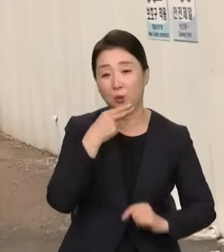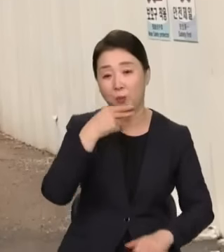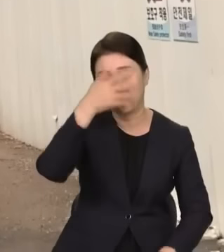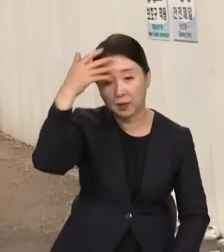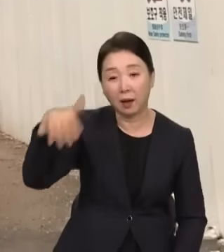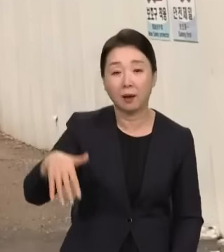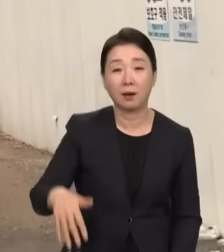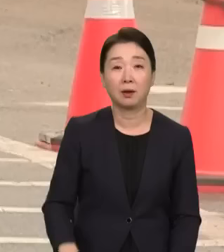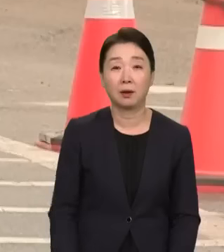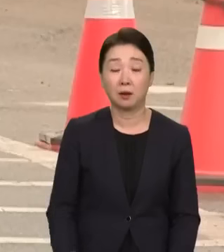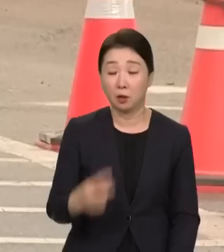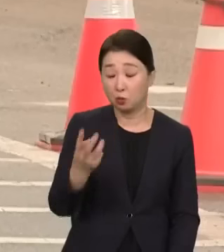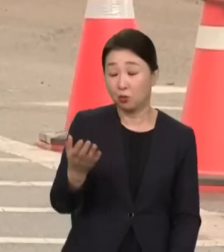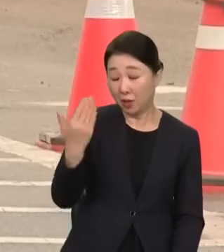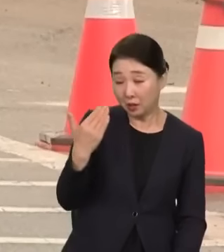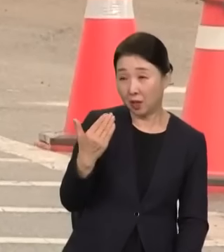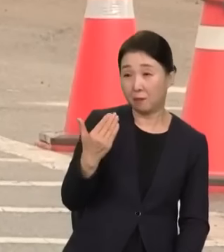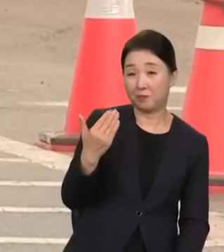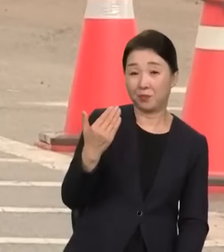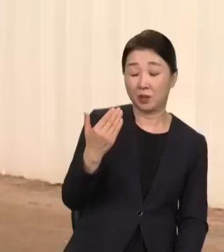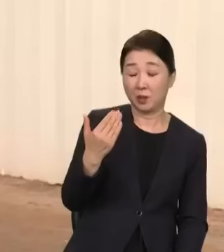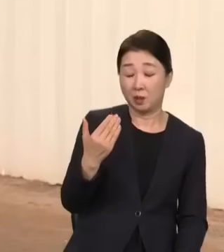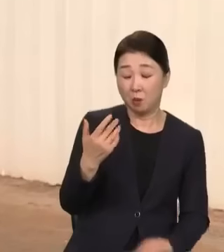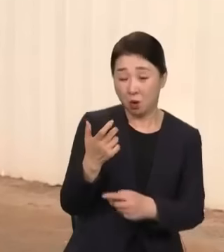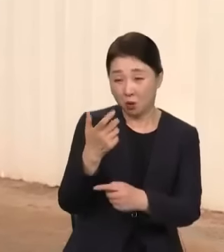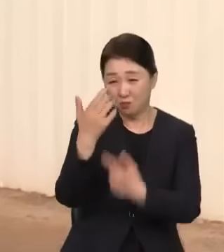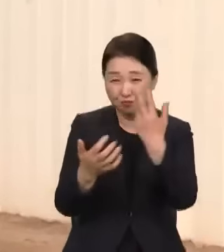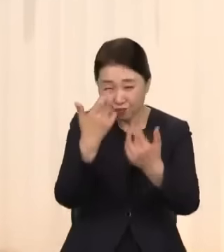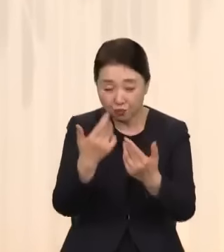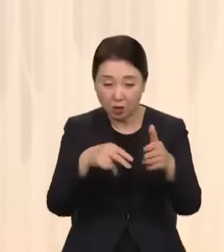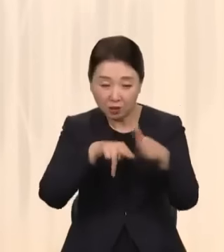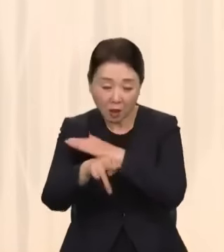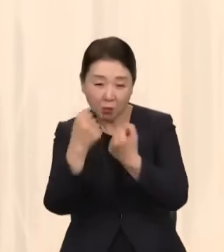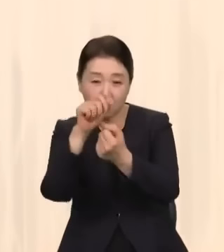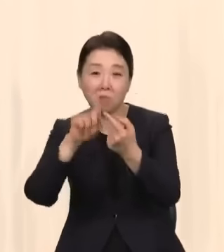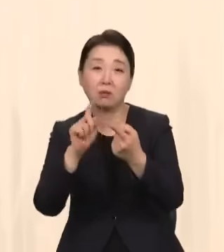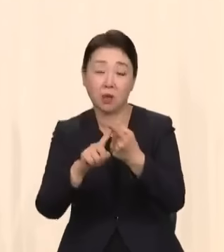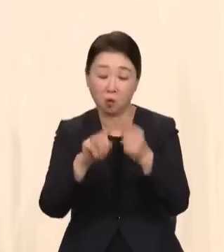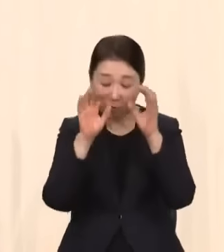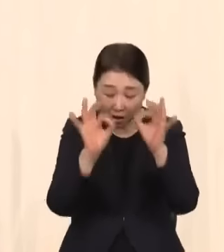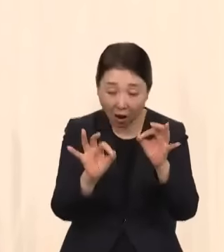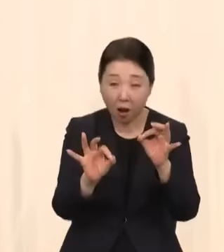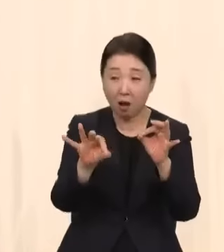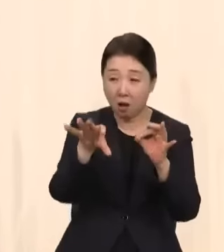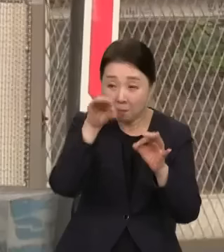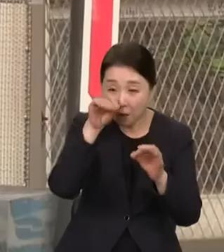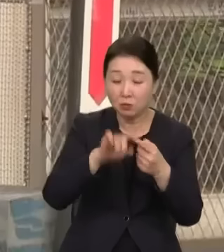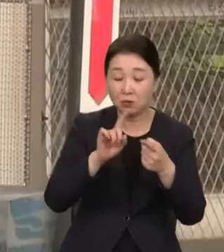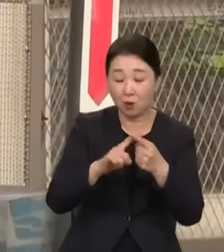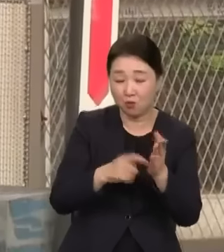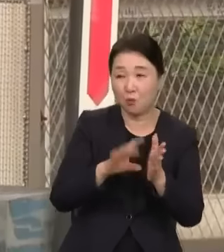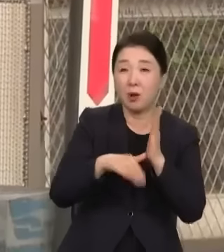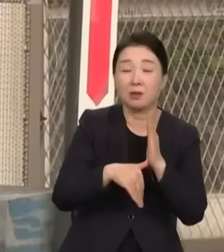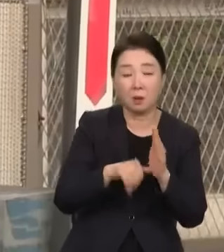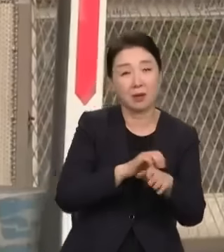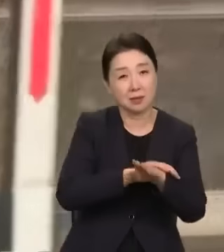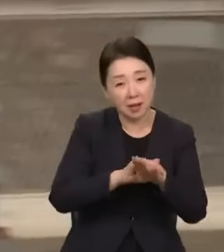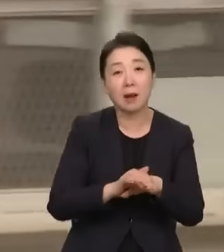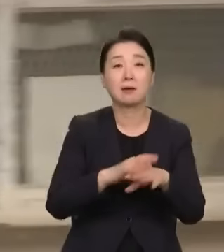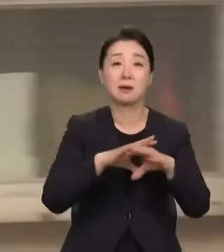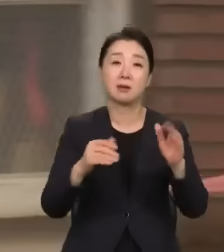두 달 전에 한 소방 대피 훈련대로 움직였습니다. 평소 보고 배운 안전의식은 위급한 순간 더 빛납니다.